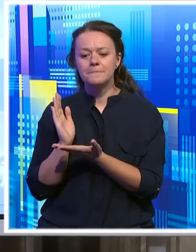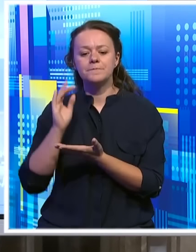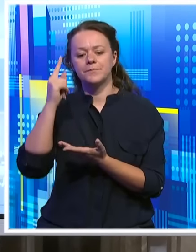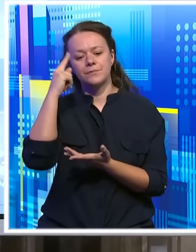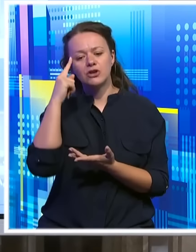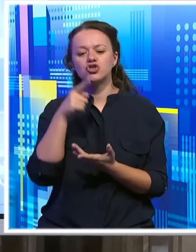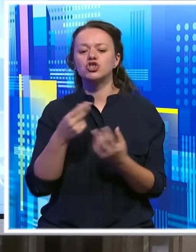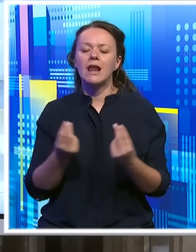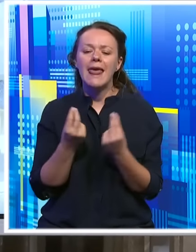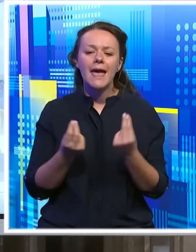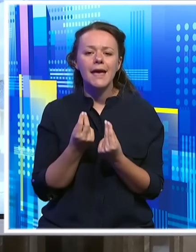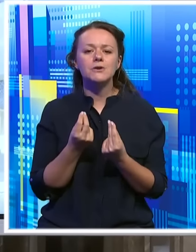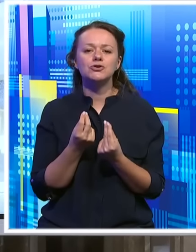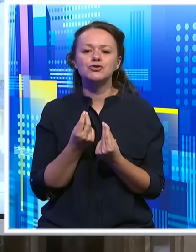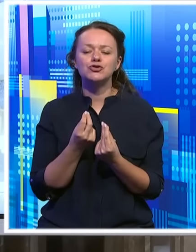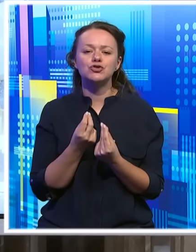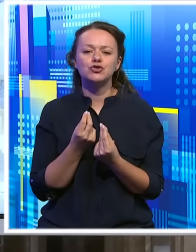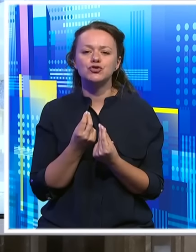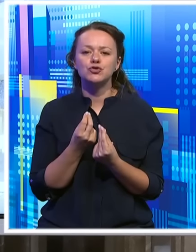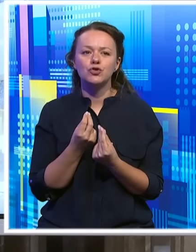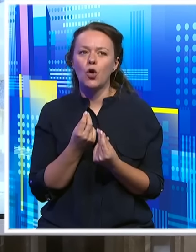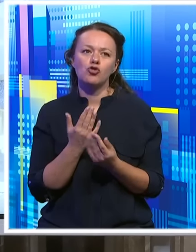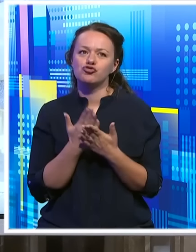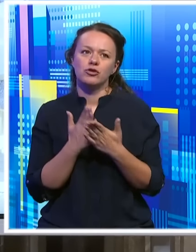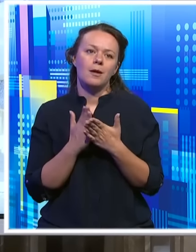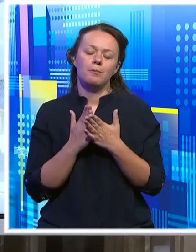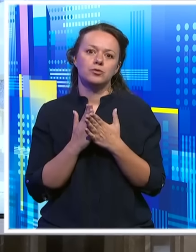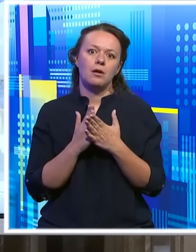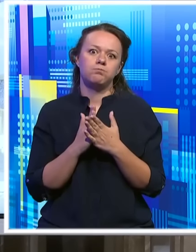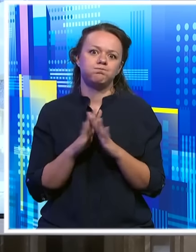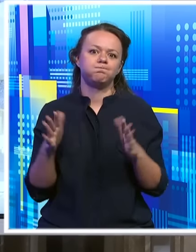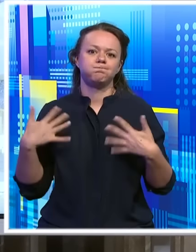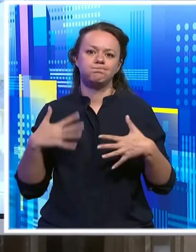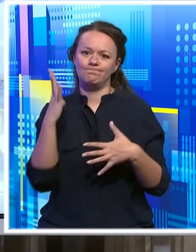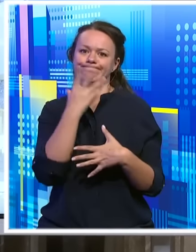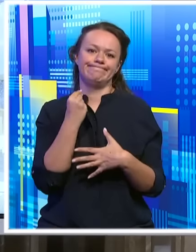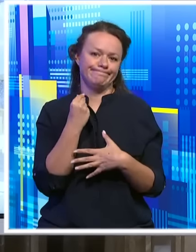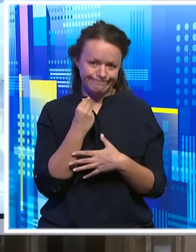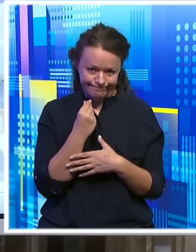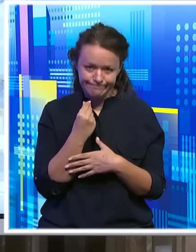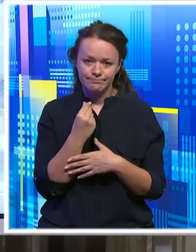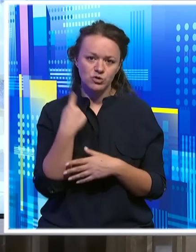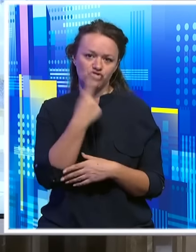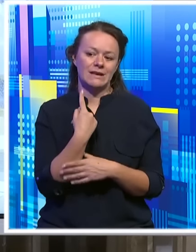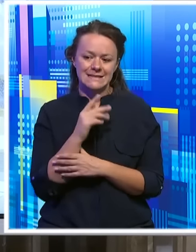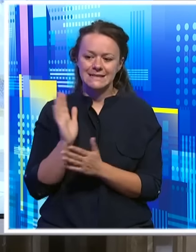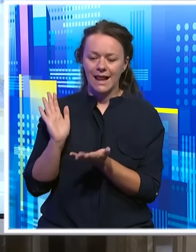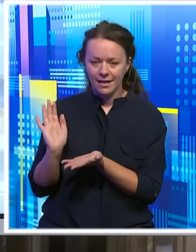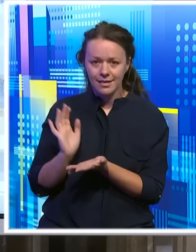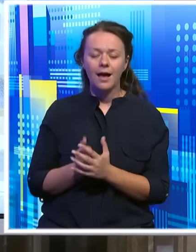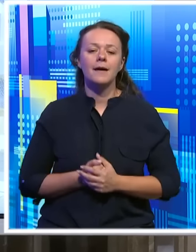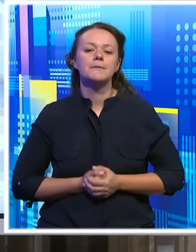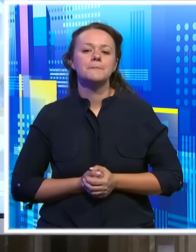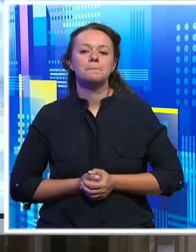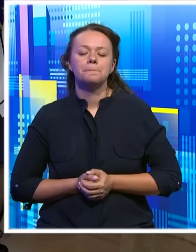bude gotovo fascinantnog izgleda na Expu. To će biti, ono će biti u